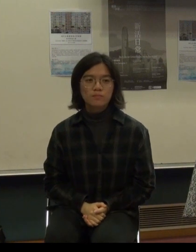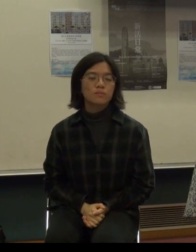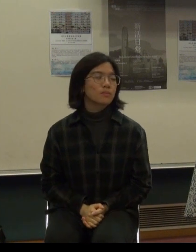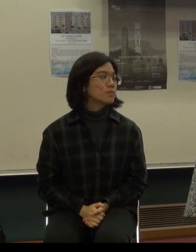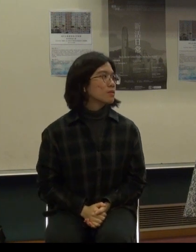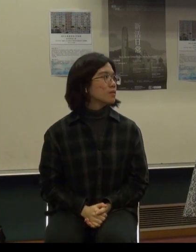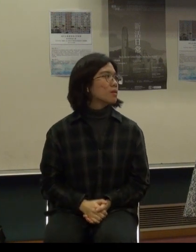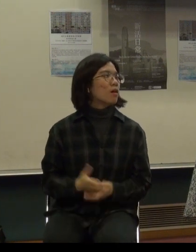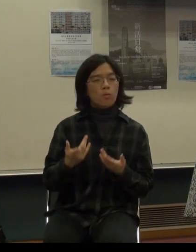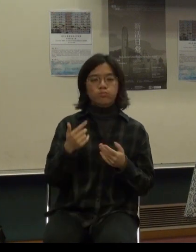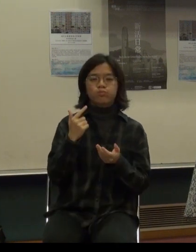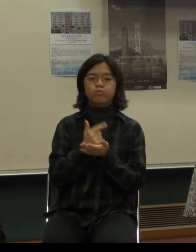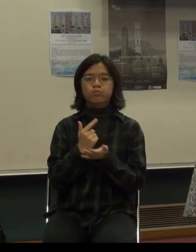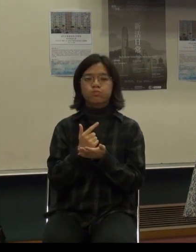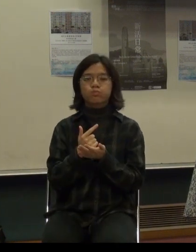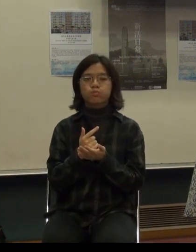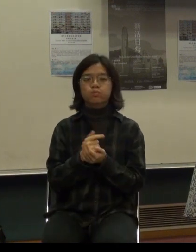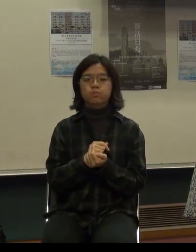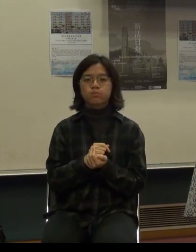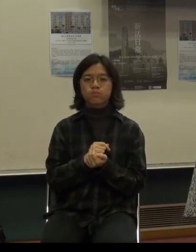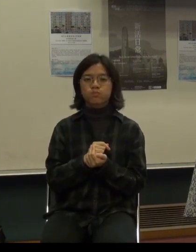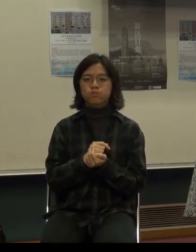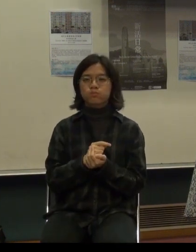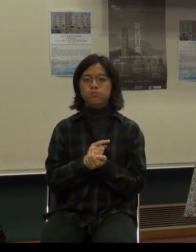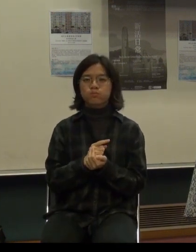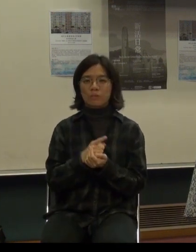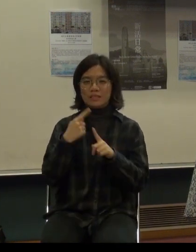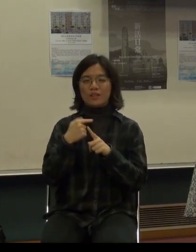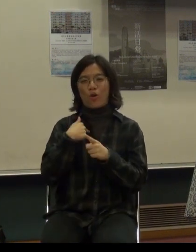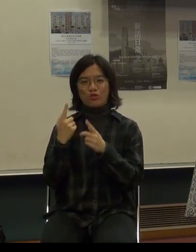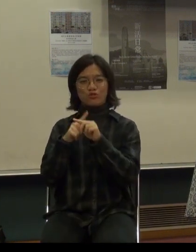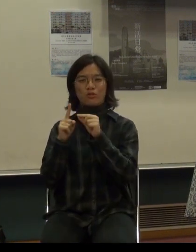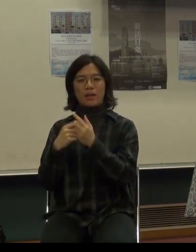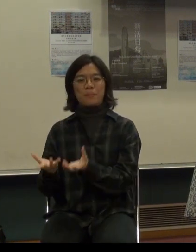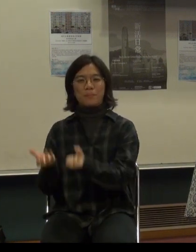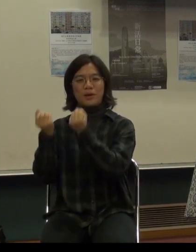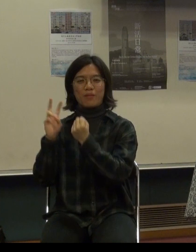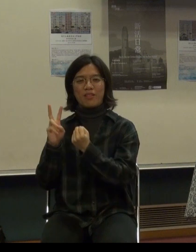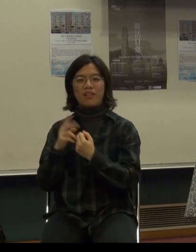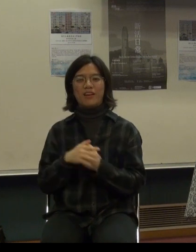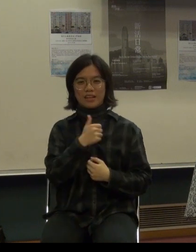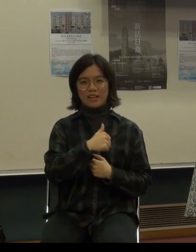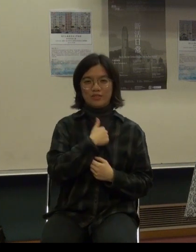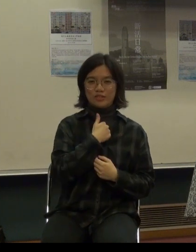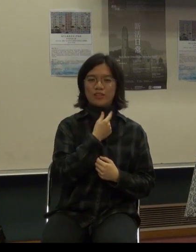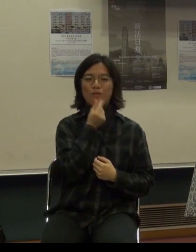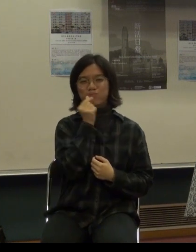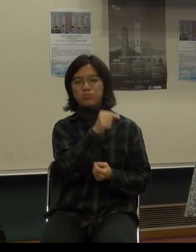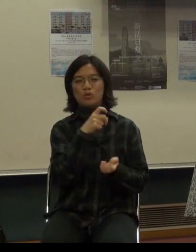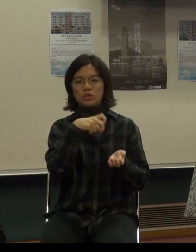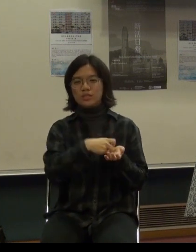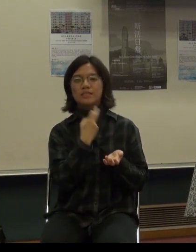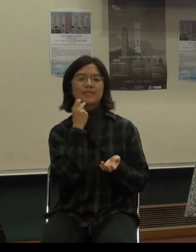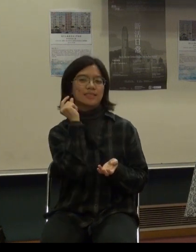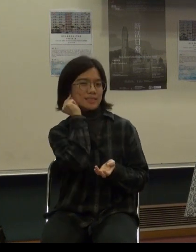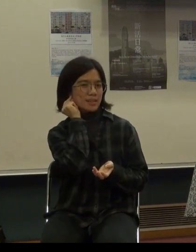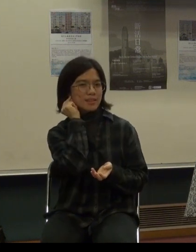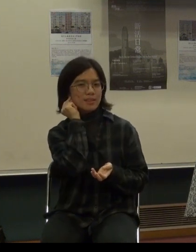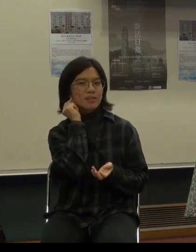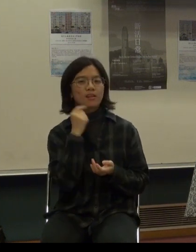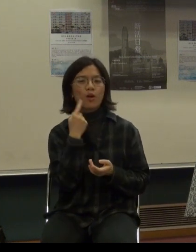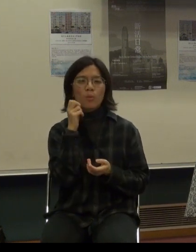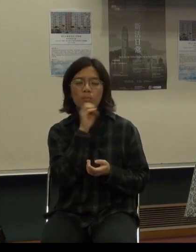我最主要都係捧翻師姐嘅場，我都係中大嘅校友。想聽翻師姐對現代主義，